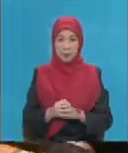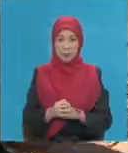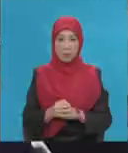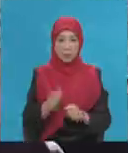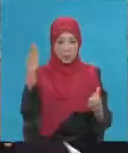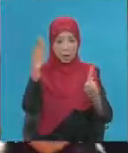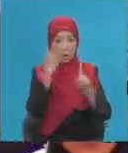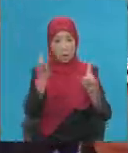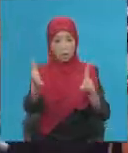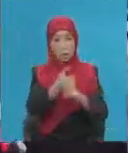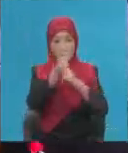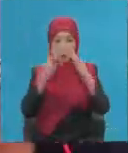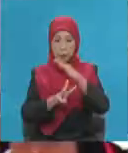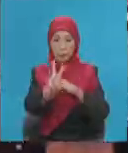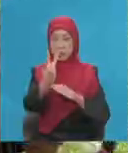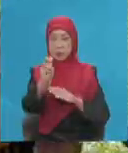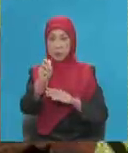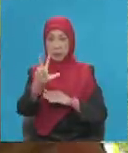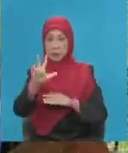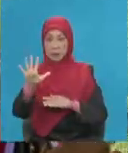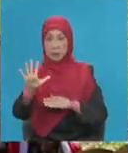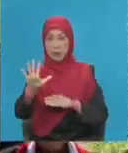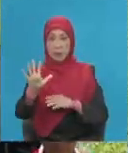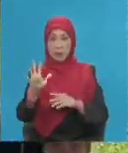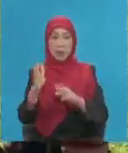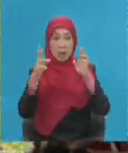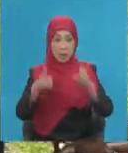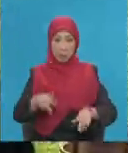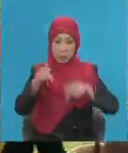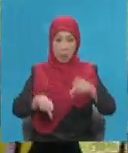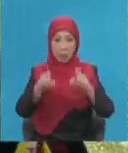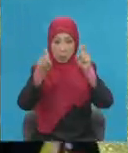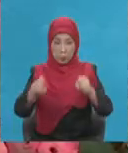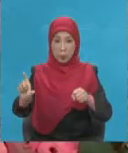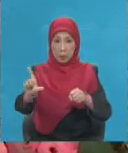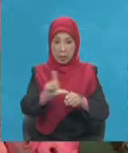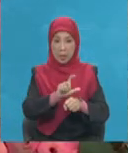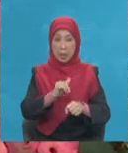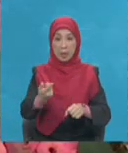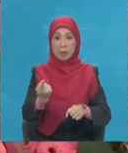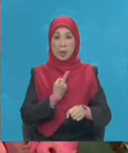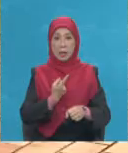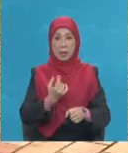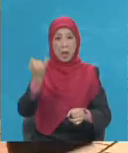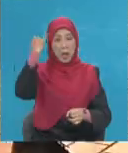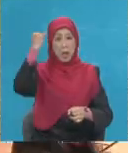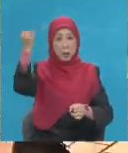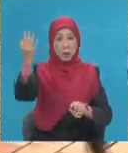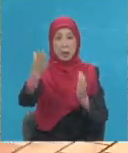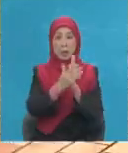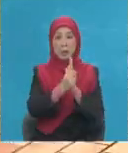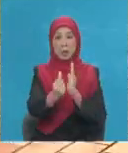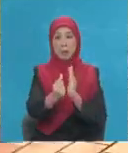Ke arah mencapai wawasan 2035, rakyat dan penduduk perlu melengkapkan diri dengan ilmu dan